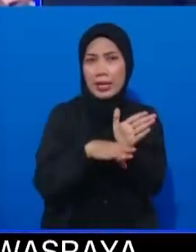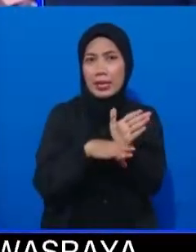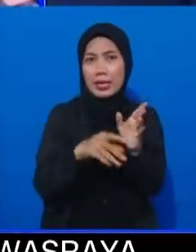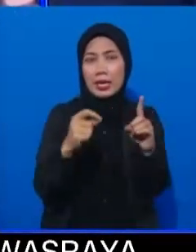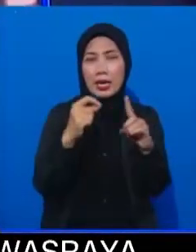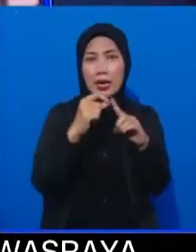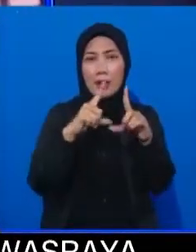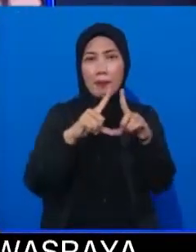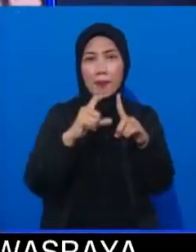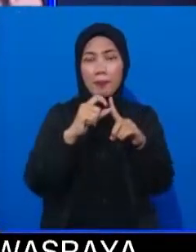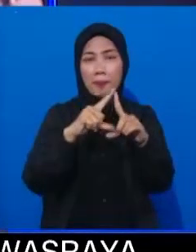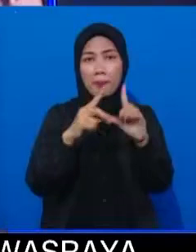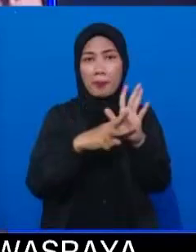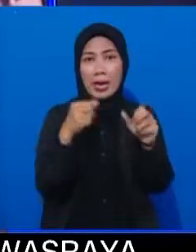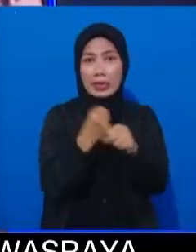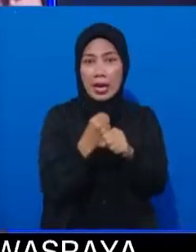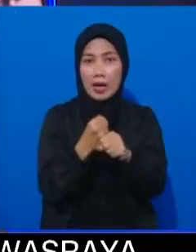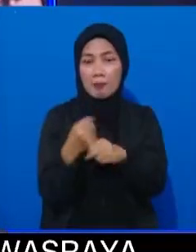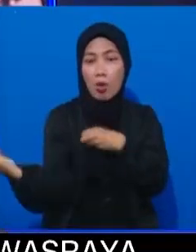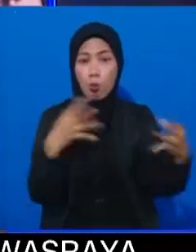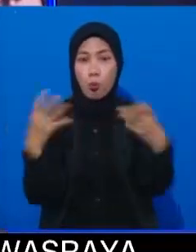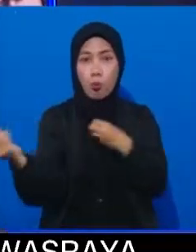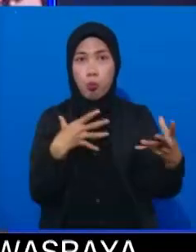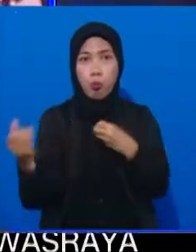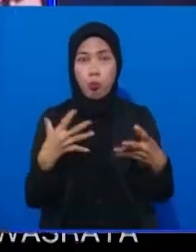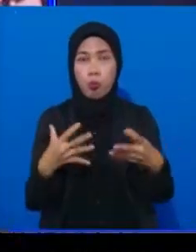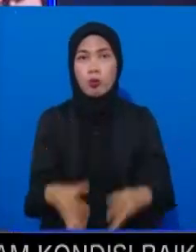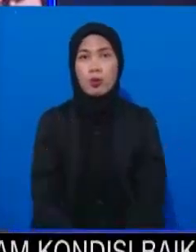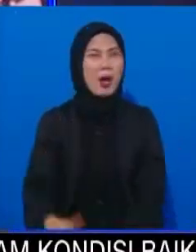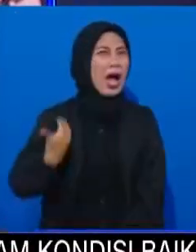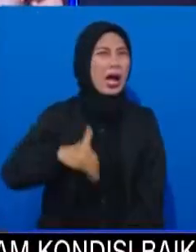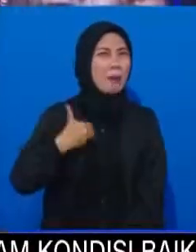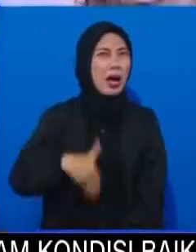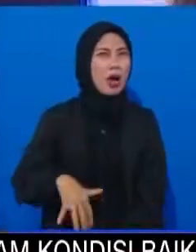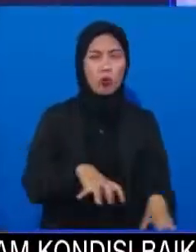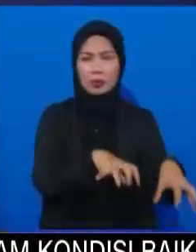pedagang yang menolak langsung diangkut dan marah-marah kepada Satpol PP.